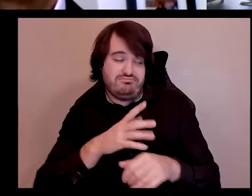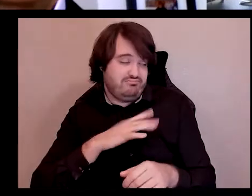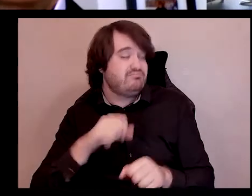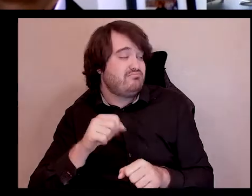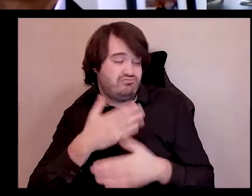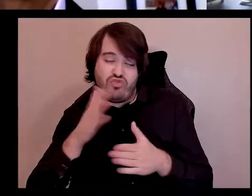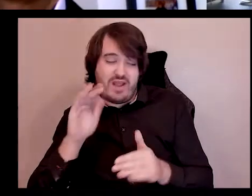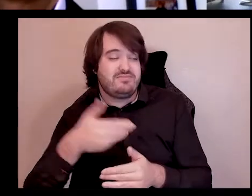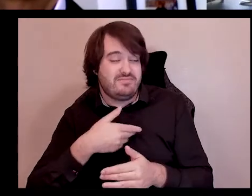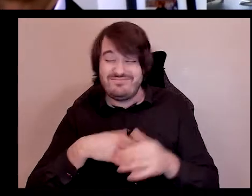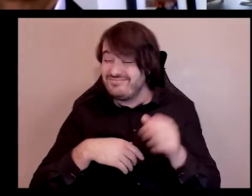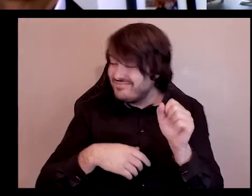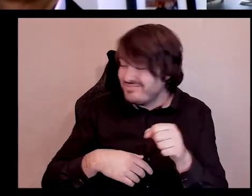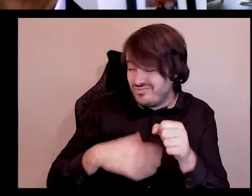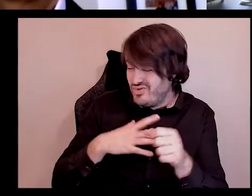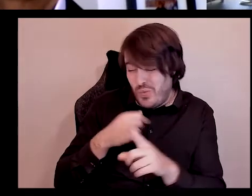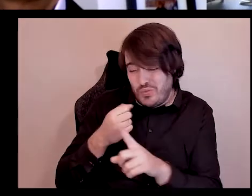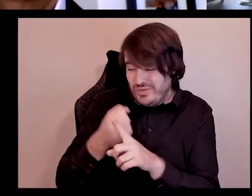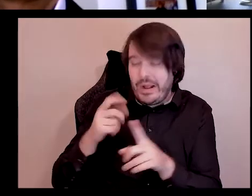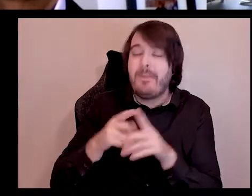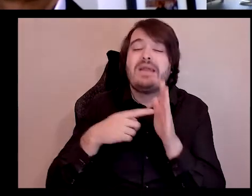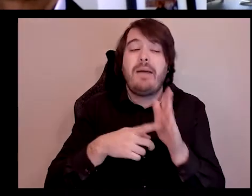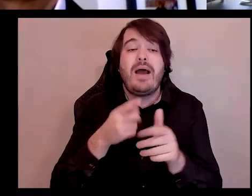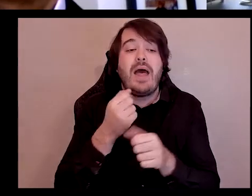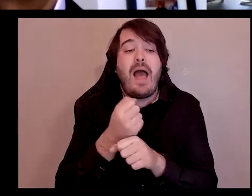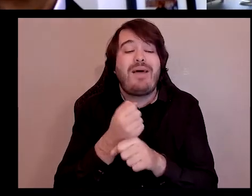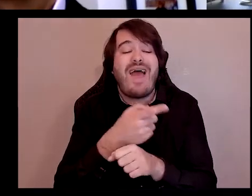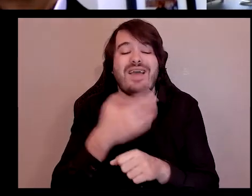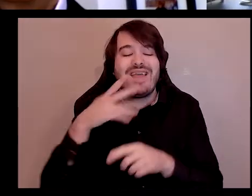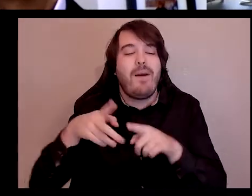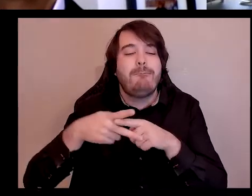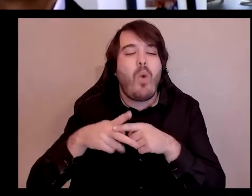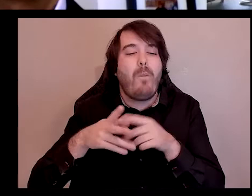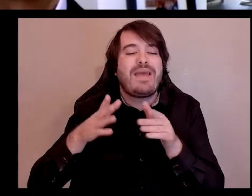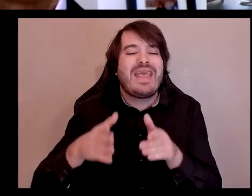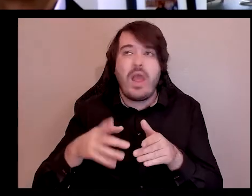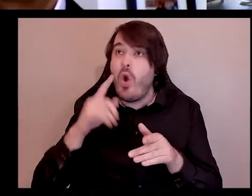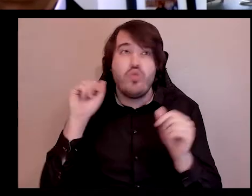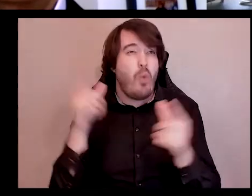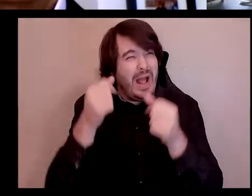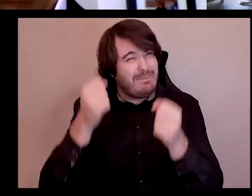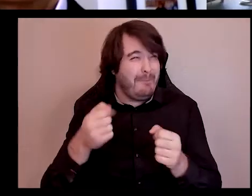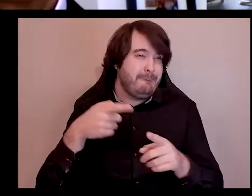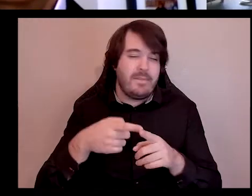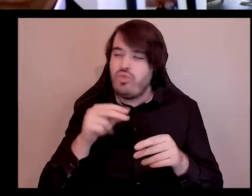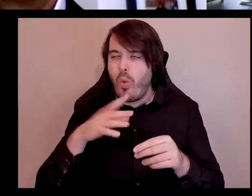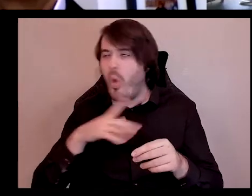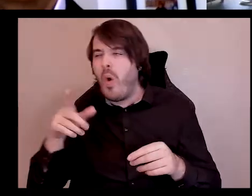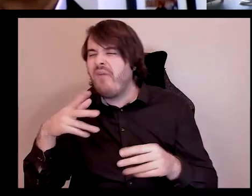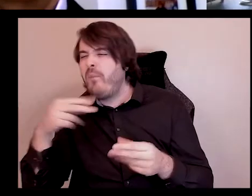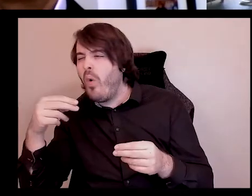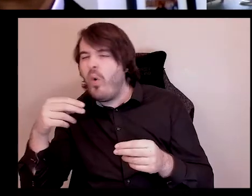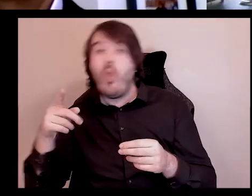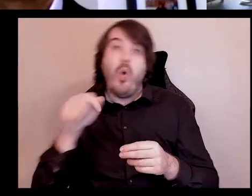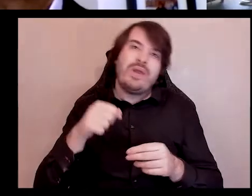de la consultation comme solopreneur. Tout le monde est le bienvenu, effectivement. Bon. Il y a des opportunités pour tout le monde. Vous savez, c'est comme l'emploi